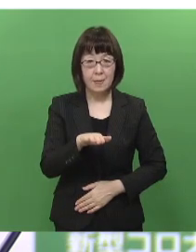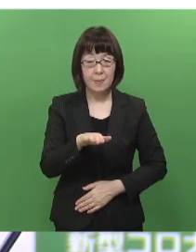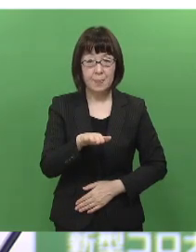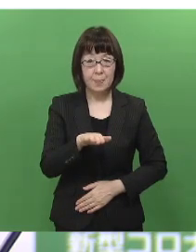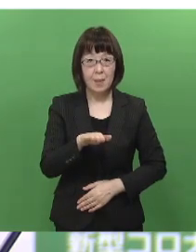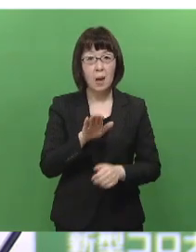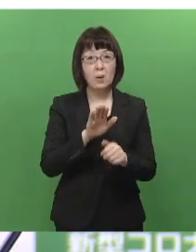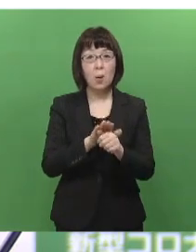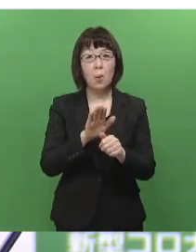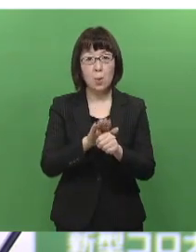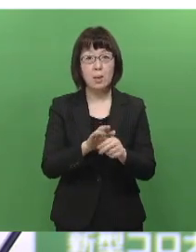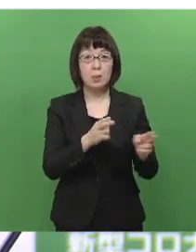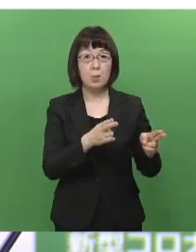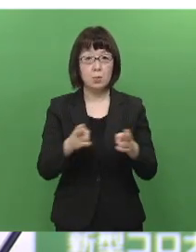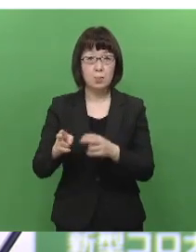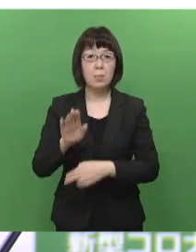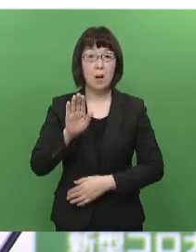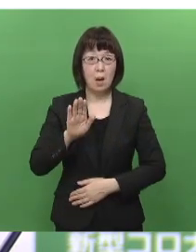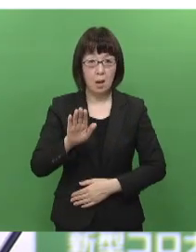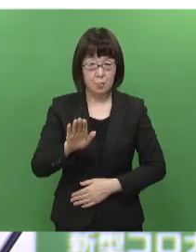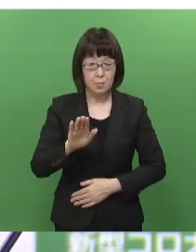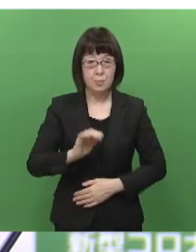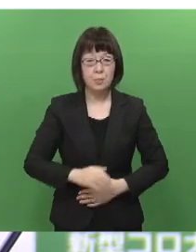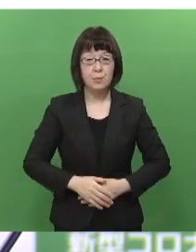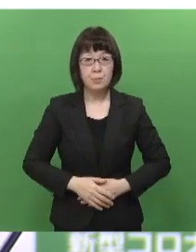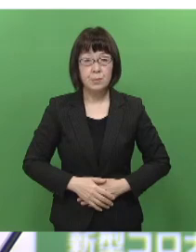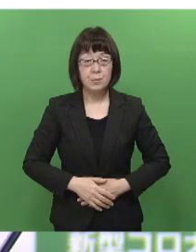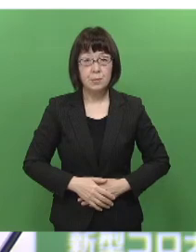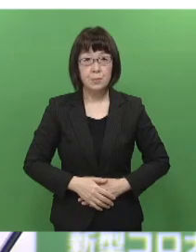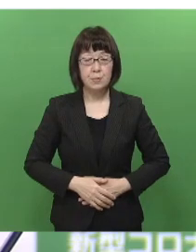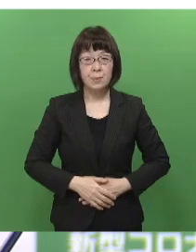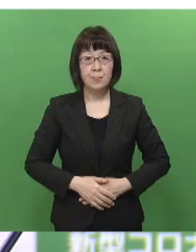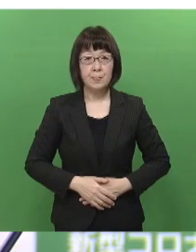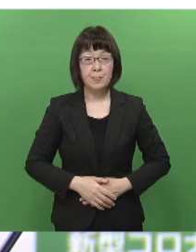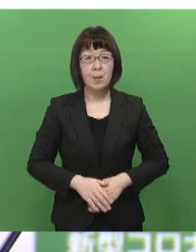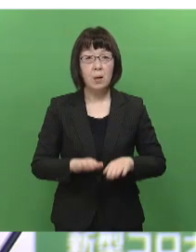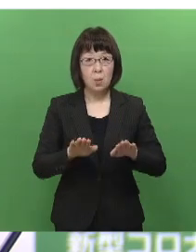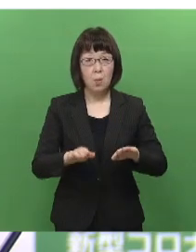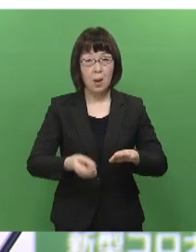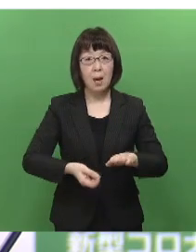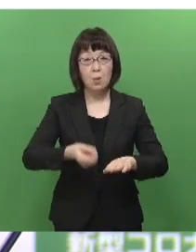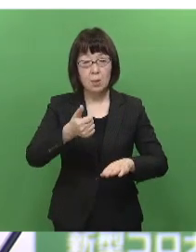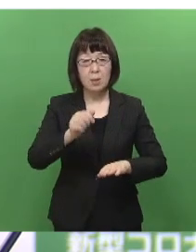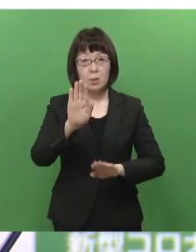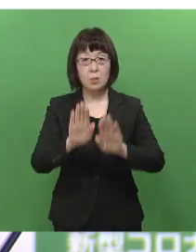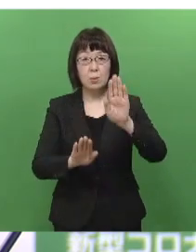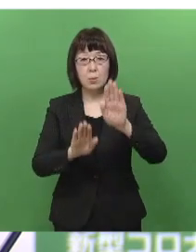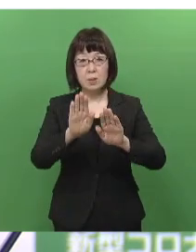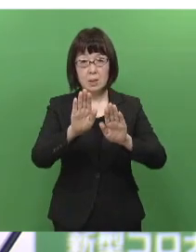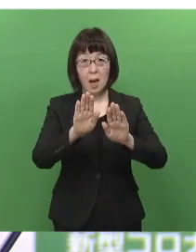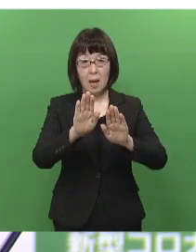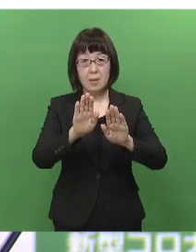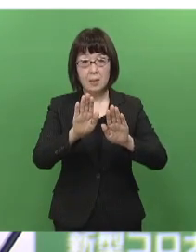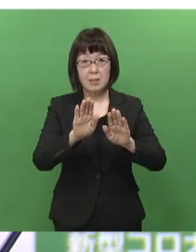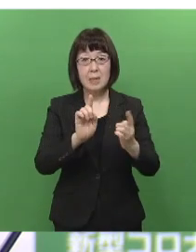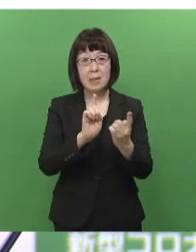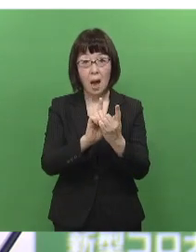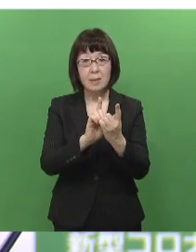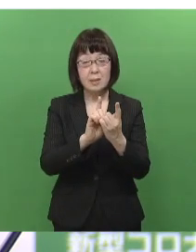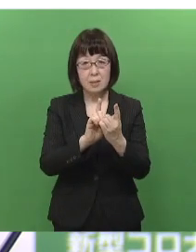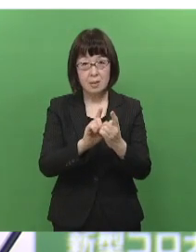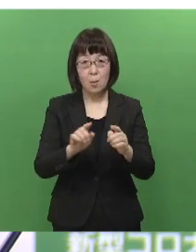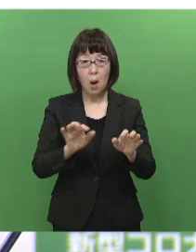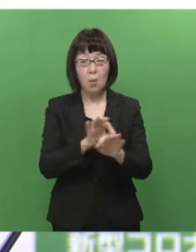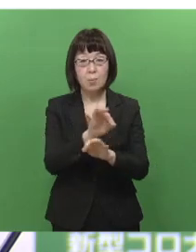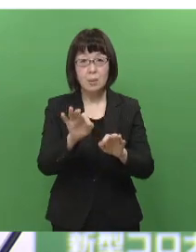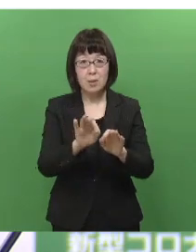協力金を支給をさせていただくことといたしました。今回の緊急事態措置において、営業時間の短縮をお願い